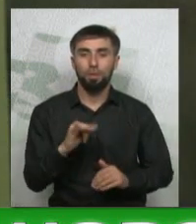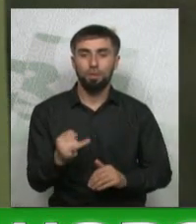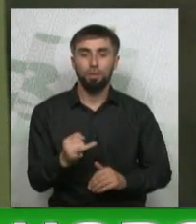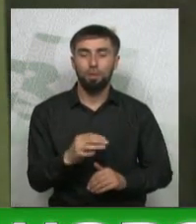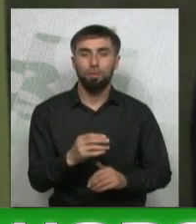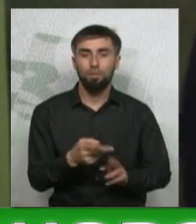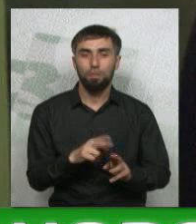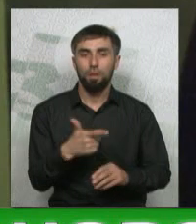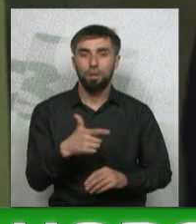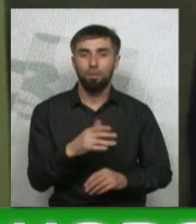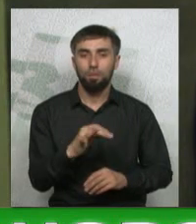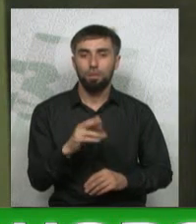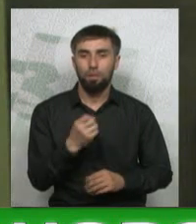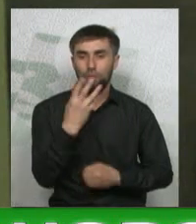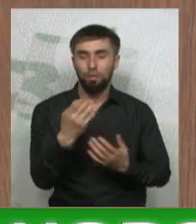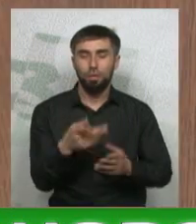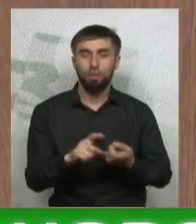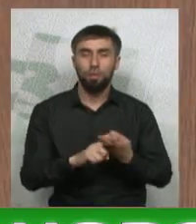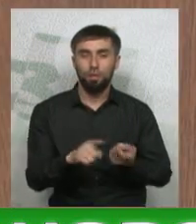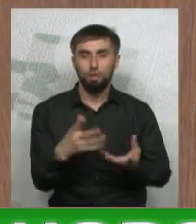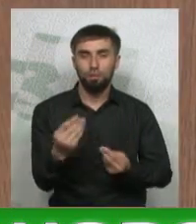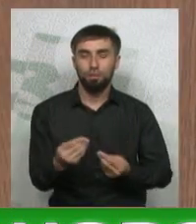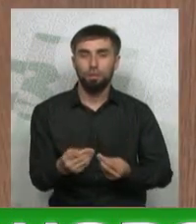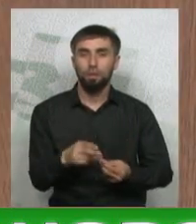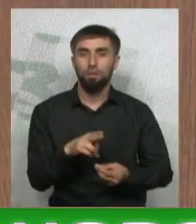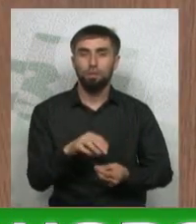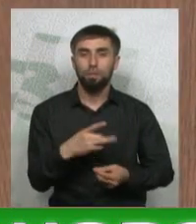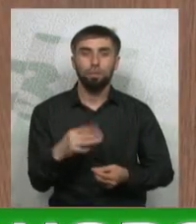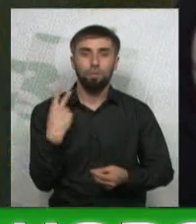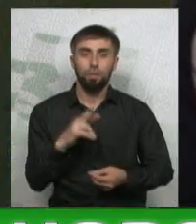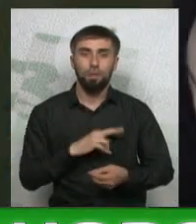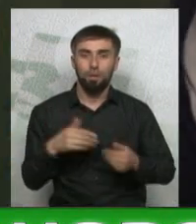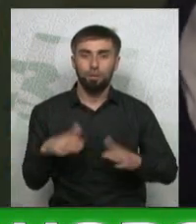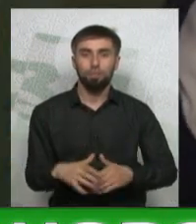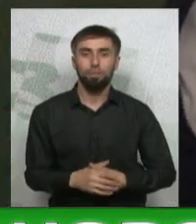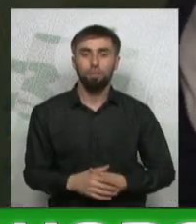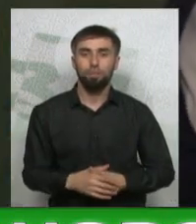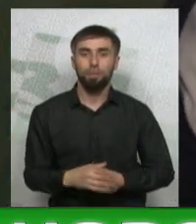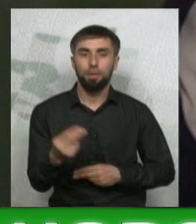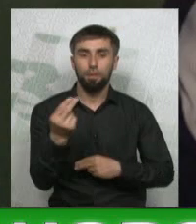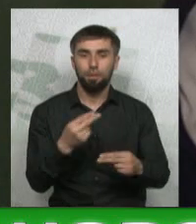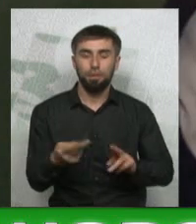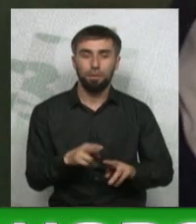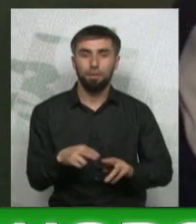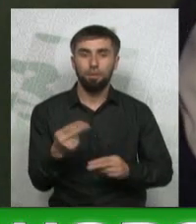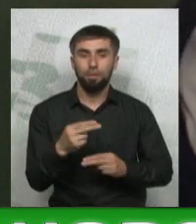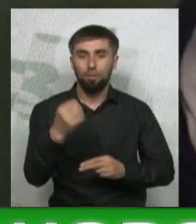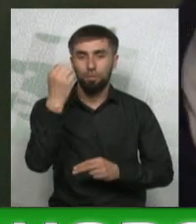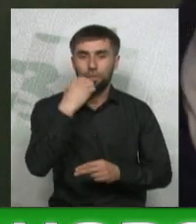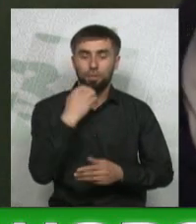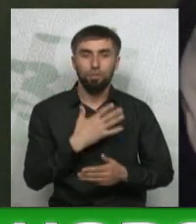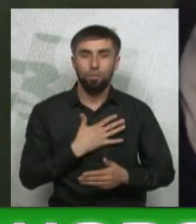букет гвоздики, который ассоциируется с этой войной. Это патриотический долг, я решила нарисовать этот рисунок в благодарность